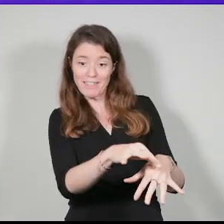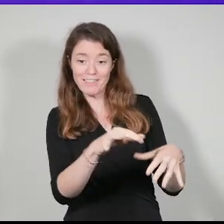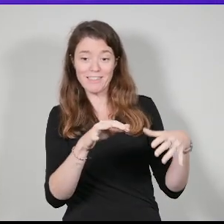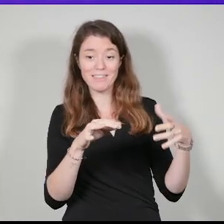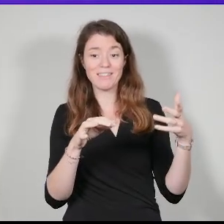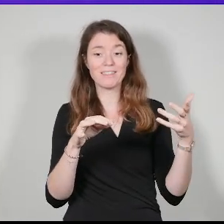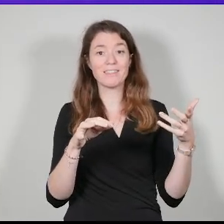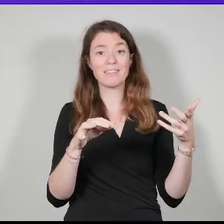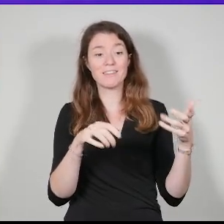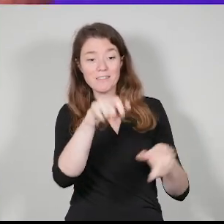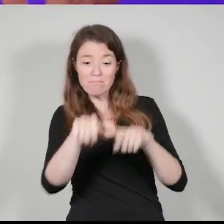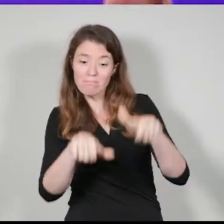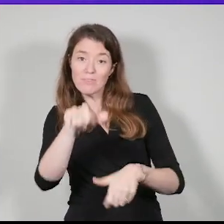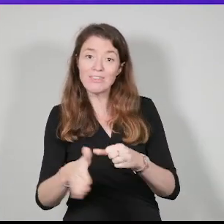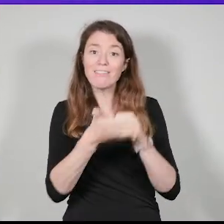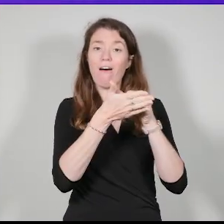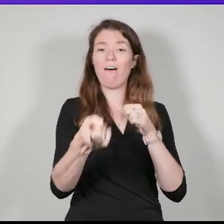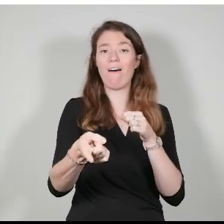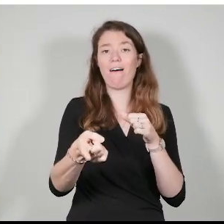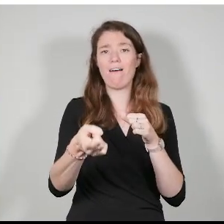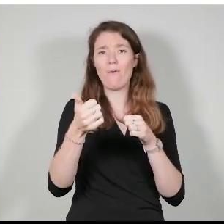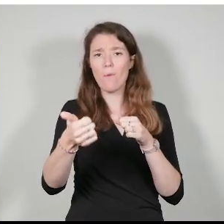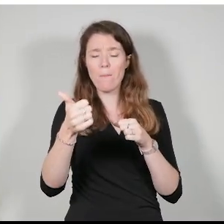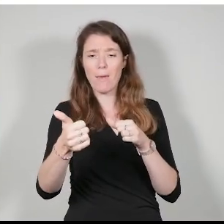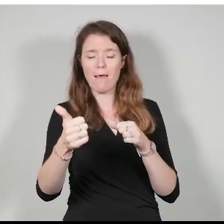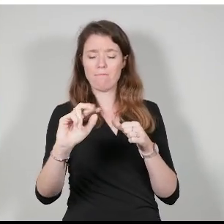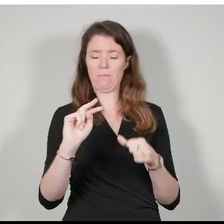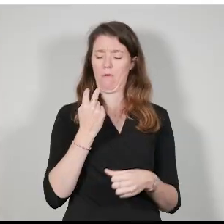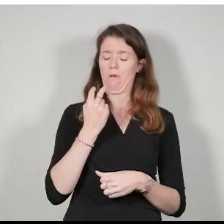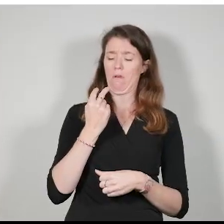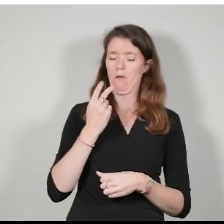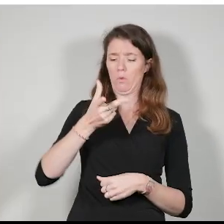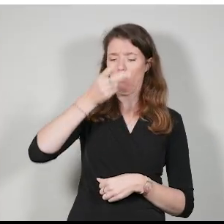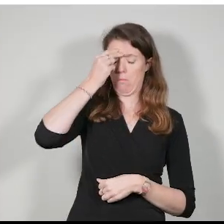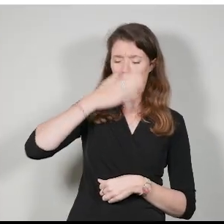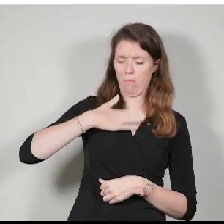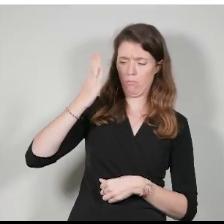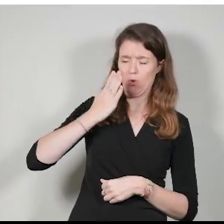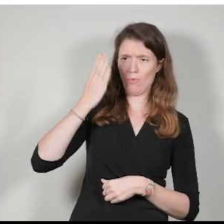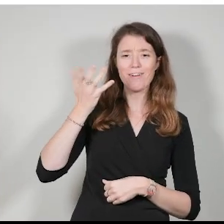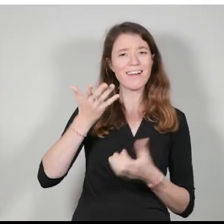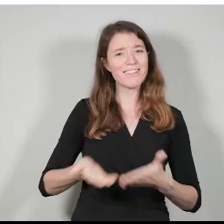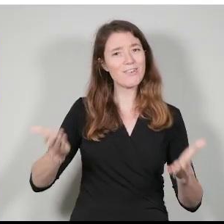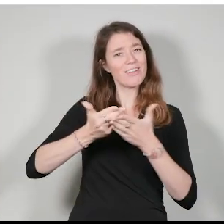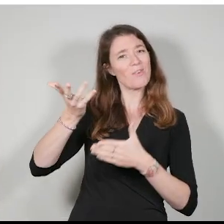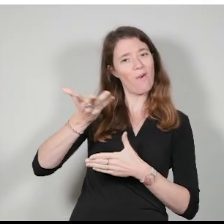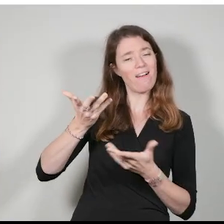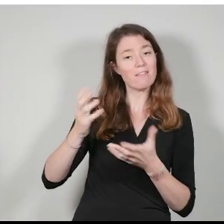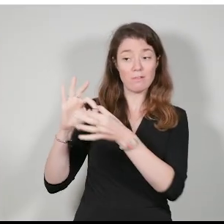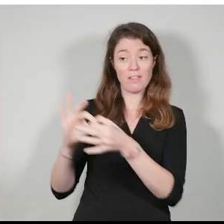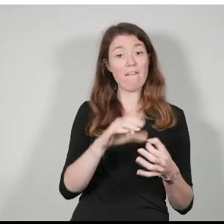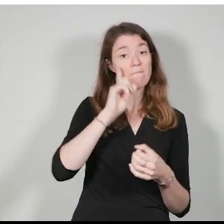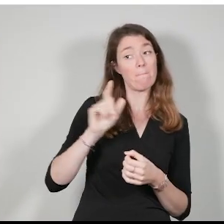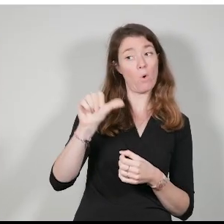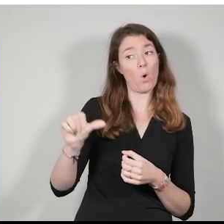d'accompagner les aidants à la mesure de la réalité de leurs besoins et de leur situation, ce qui fait écho avec ce que Aurore